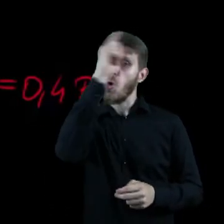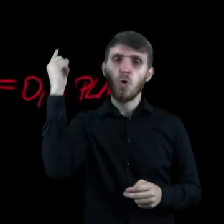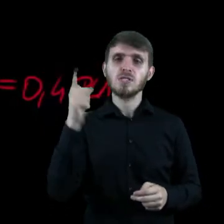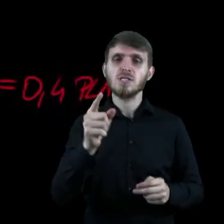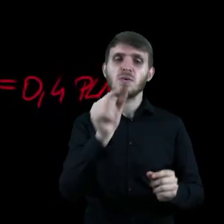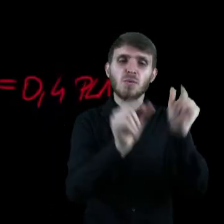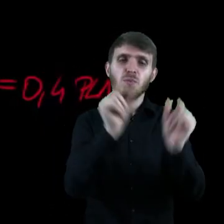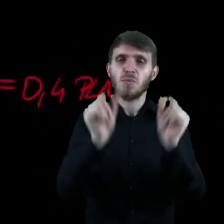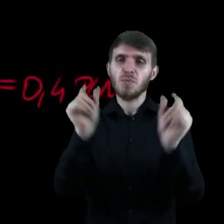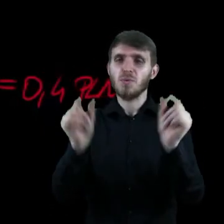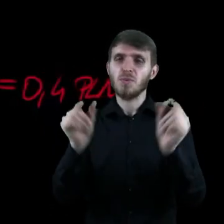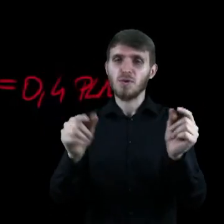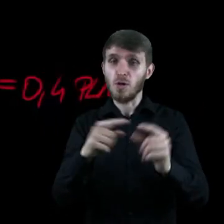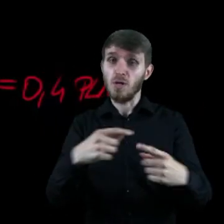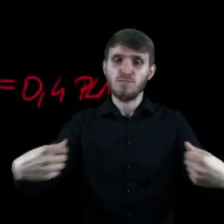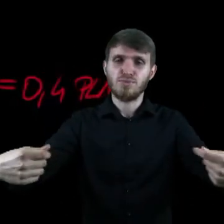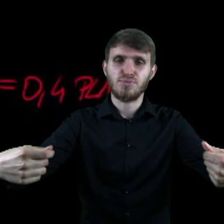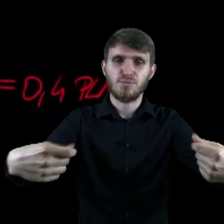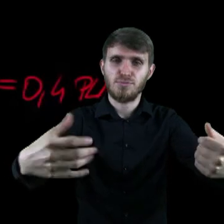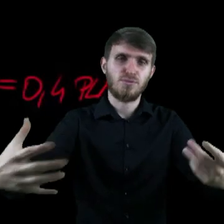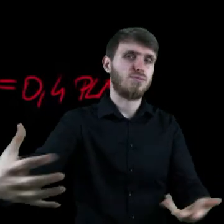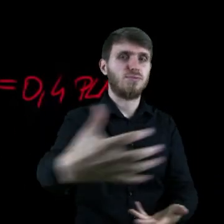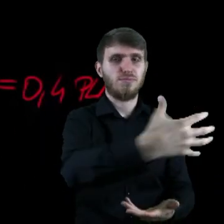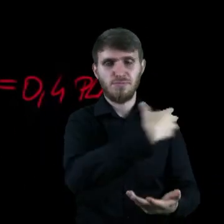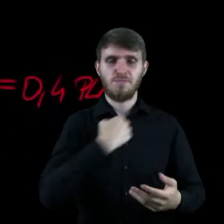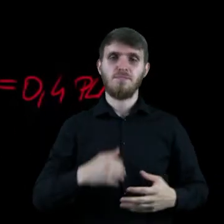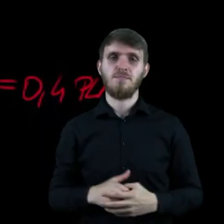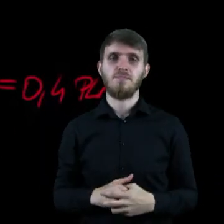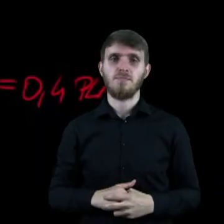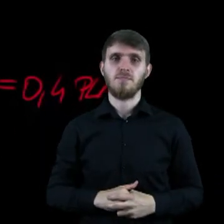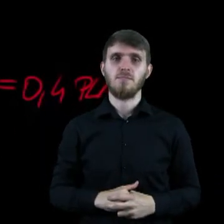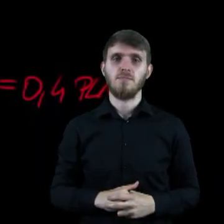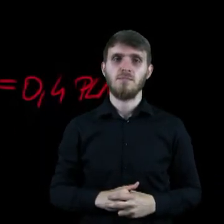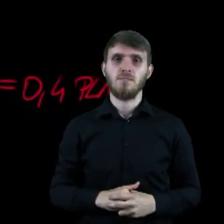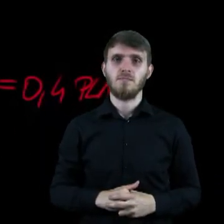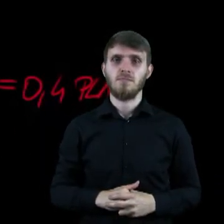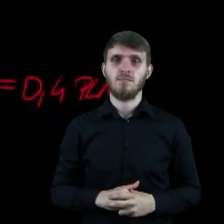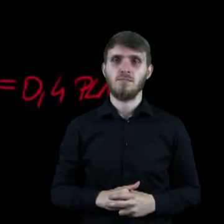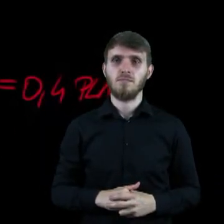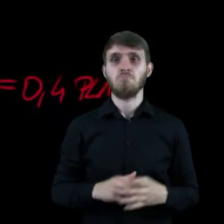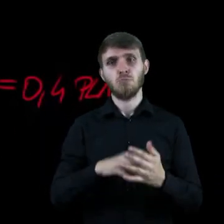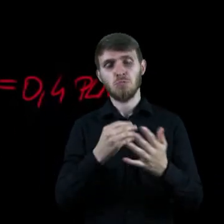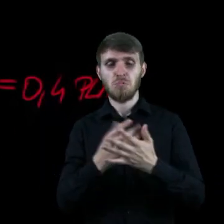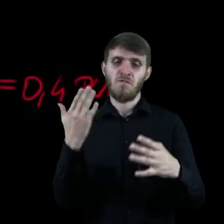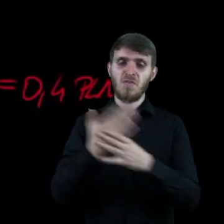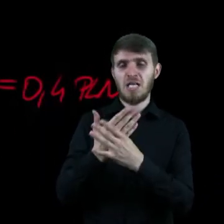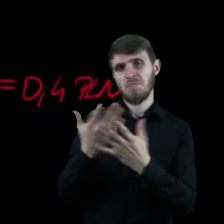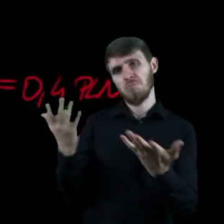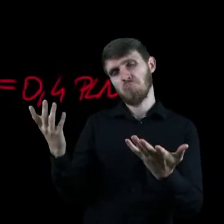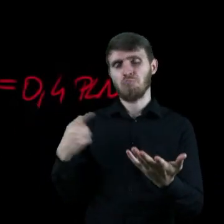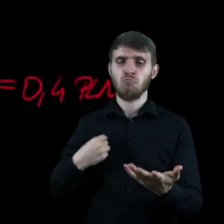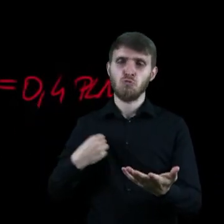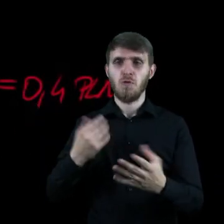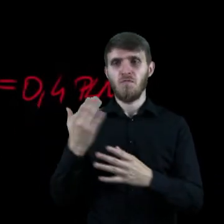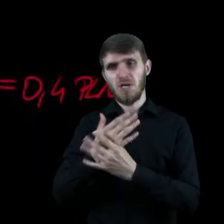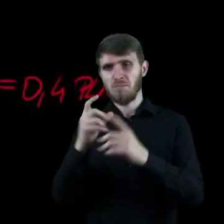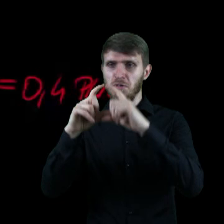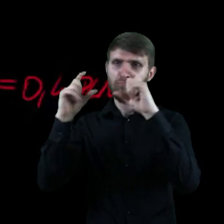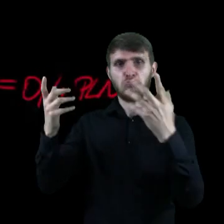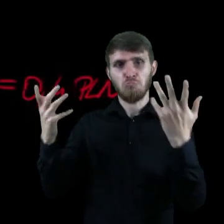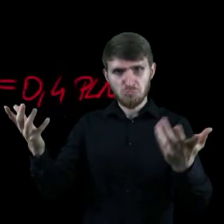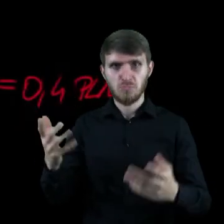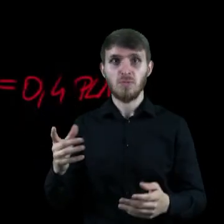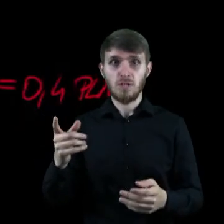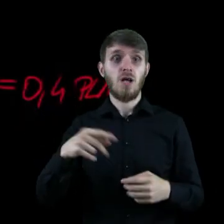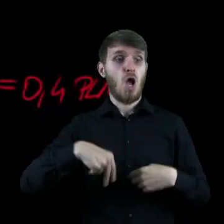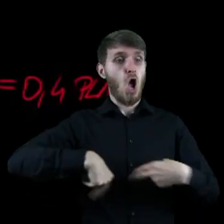i wówczas uzyskujemy kapitał w wysokości 6 milionów złotych. Obligacja to jest w zasadzie kwit, który mówi,